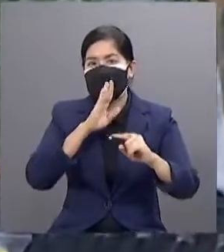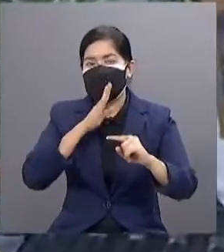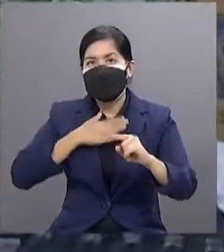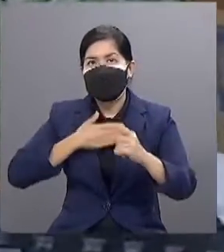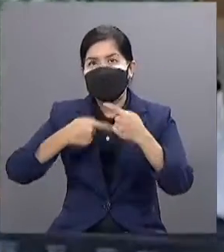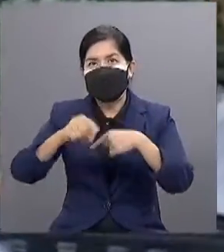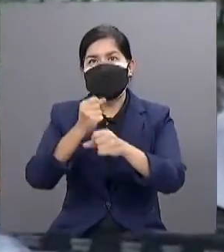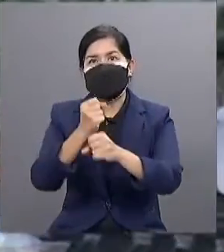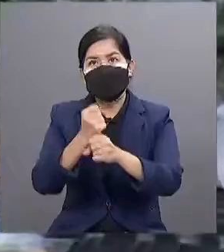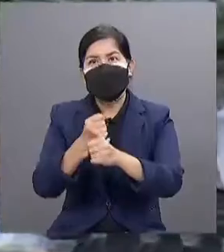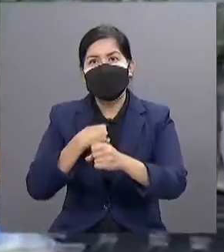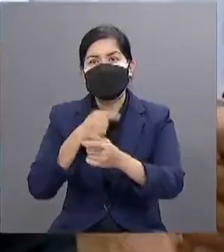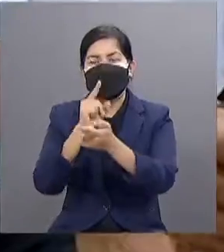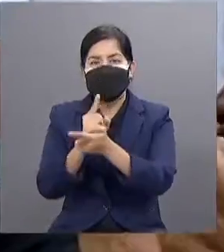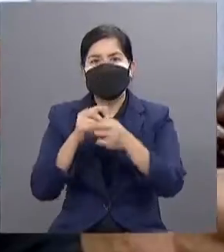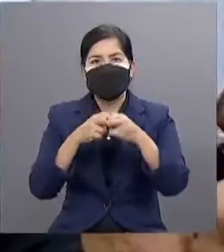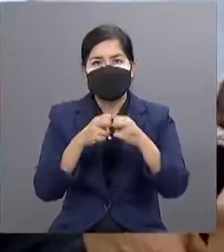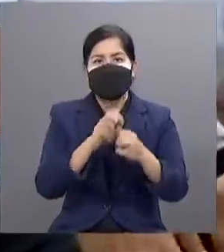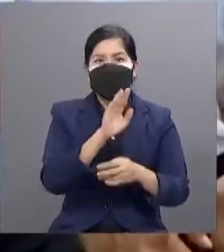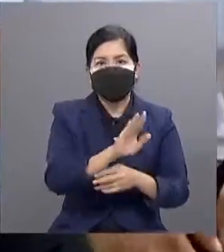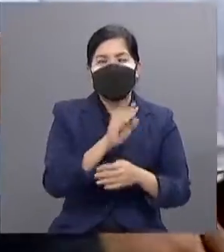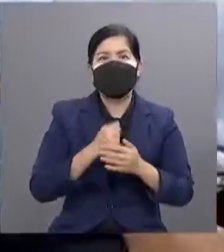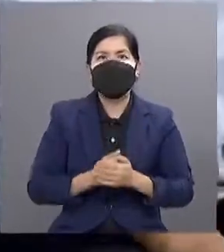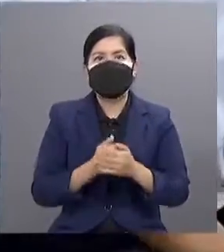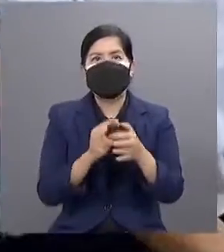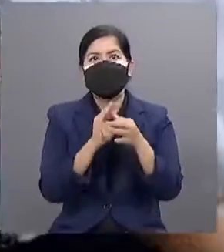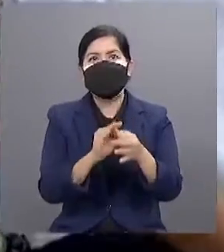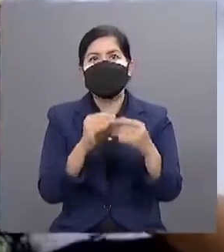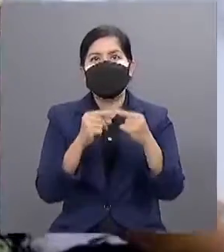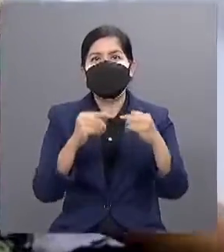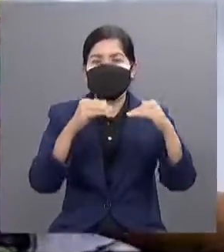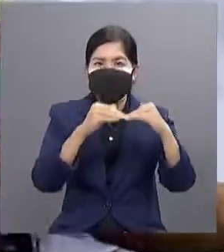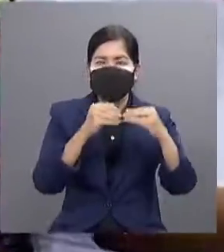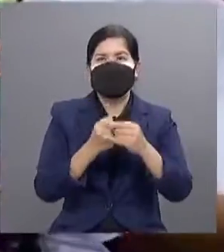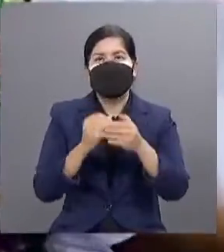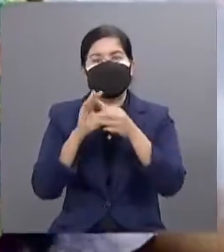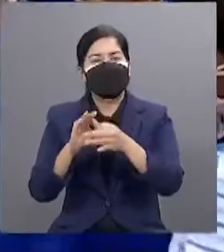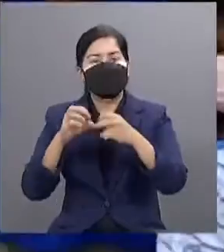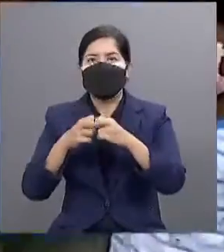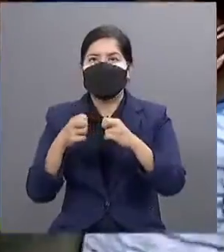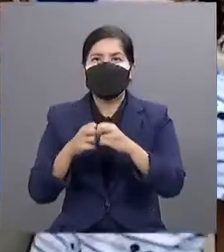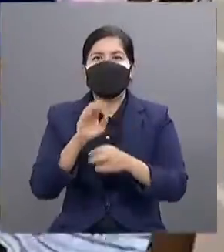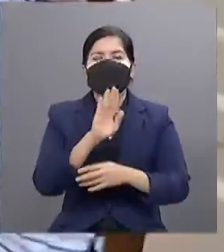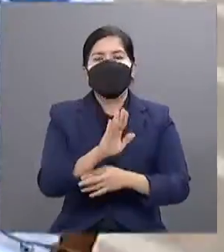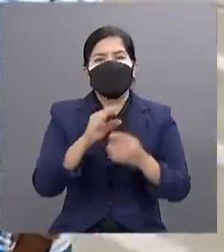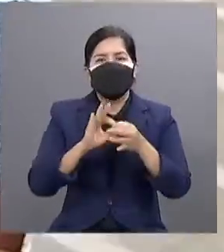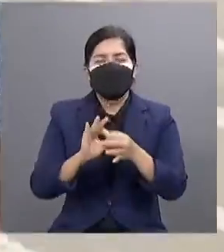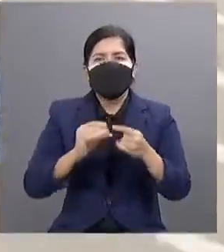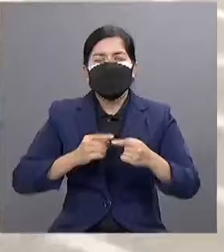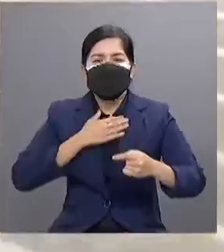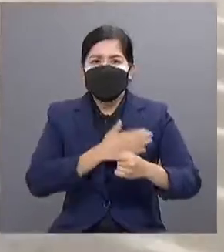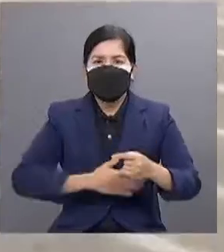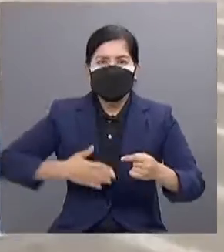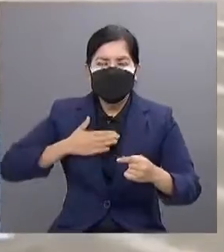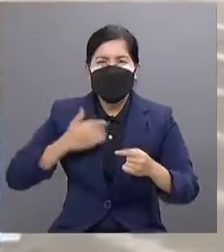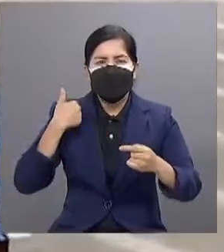ของกรุงที่เราจะเห็นว่ามันมีปัญหาในเรื่องของสิทธิมีปัญหาในเรื่องของสุขภาพมีปัญหาการ